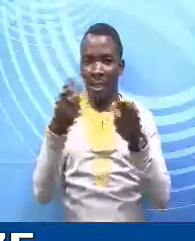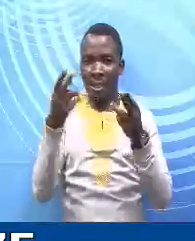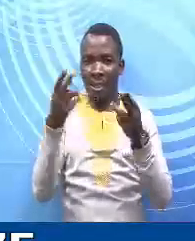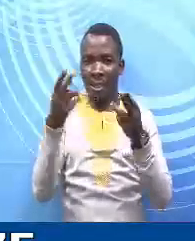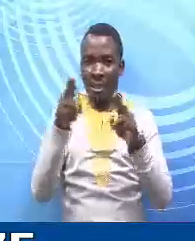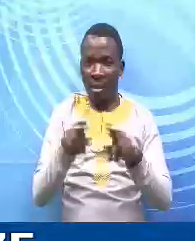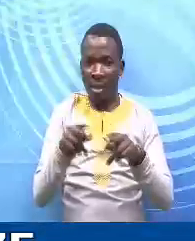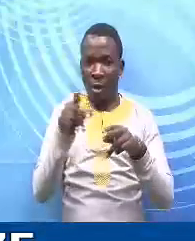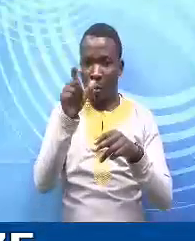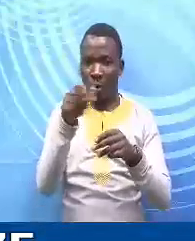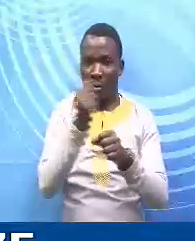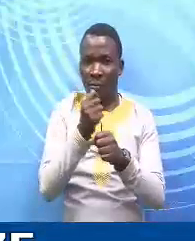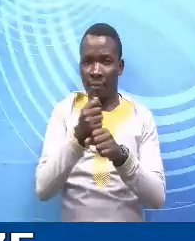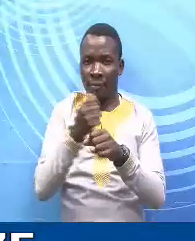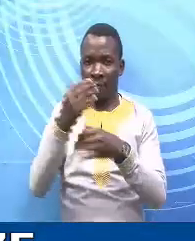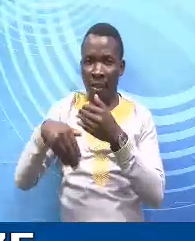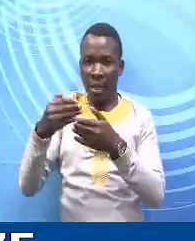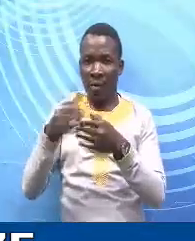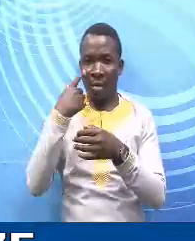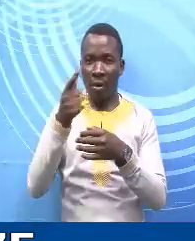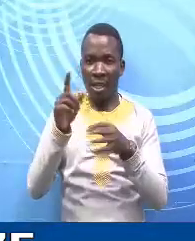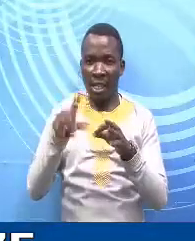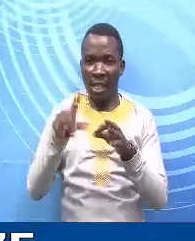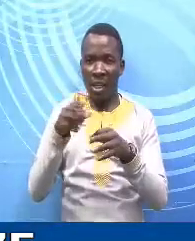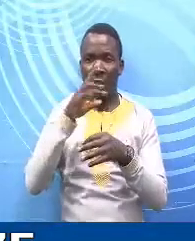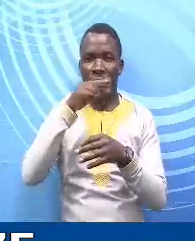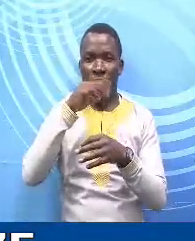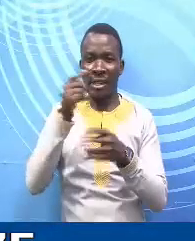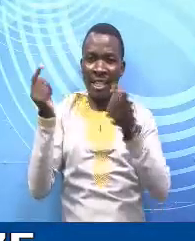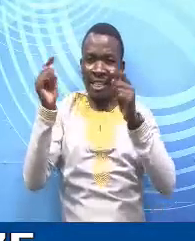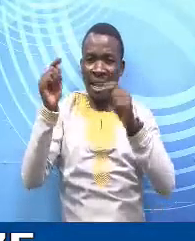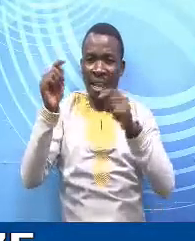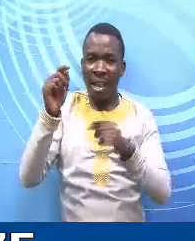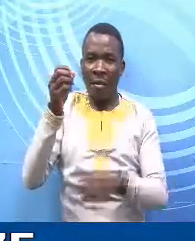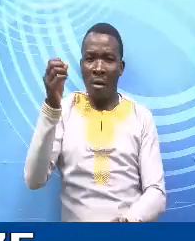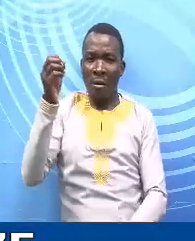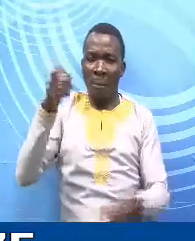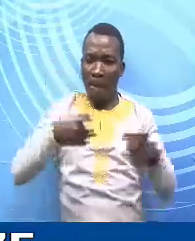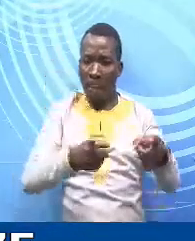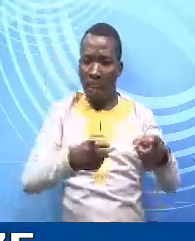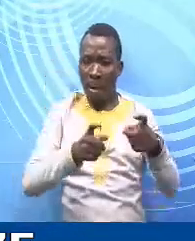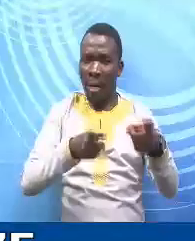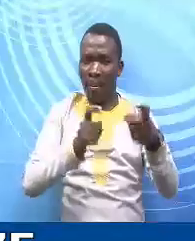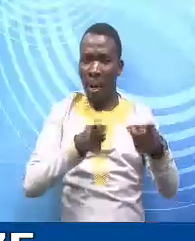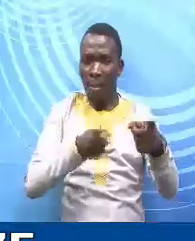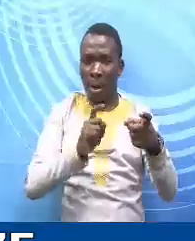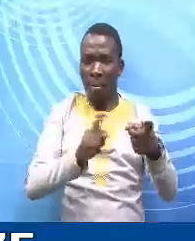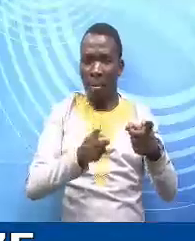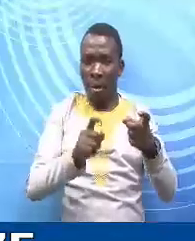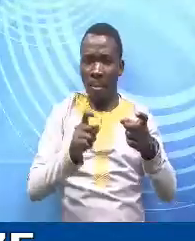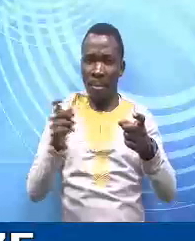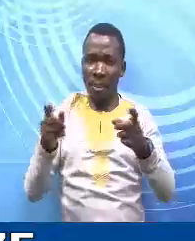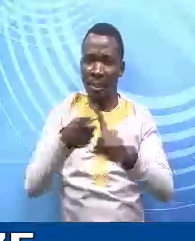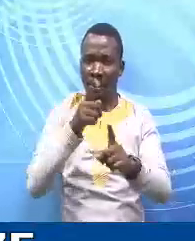byaberagaho nakoraga hari hafi nabonye ikintu gitukura kiza kiragwa kirasa gikubita benshi kandi kica abantu